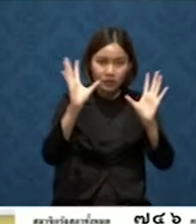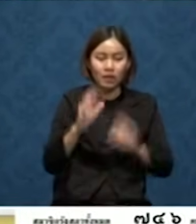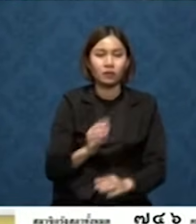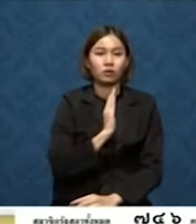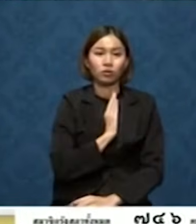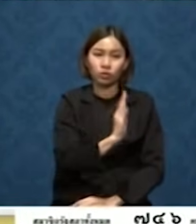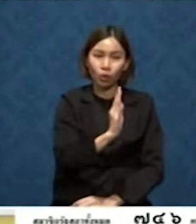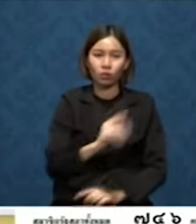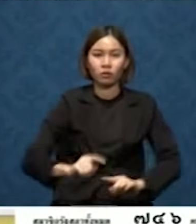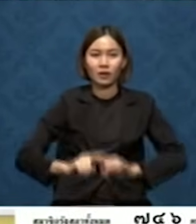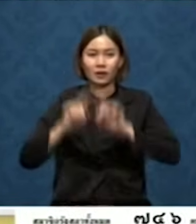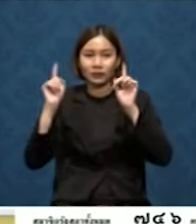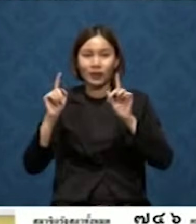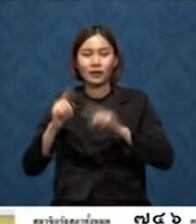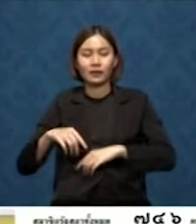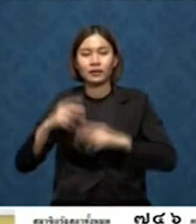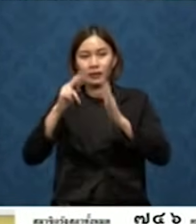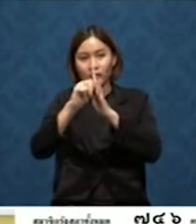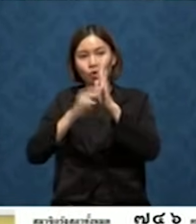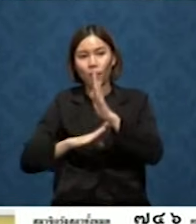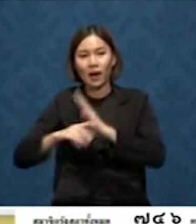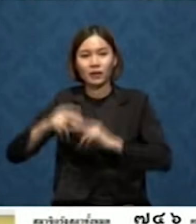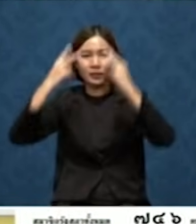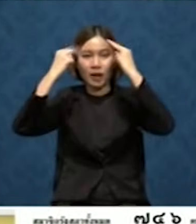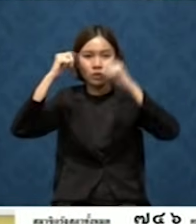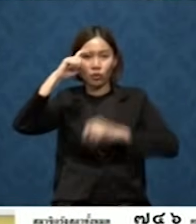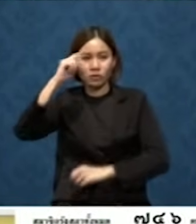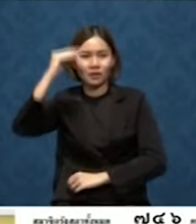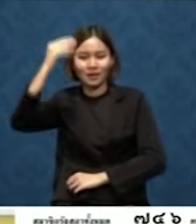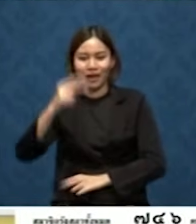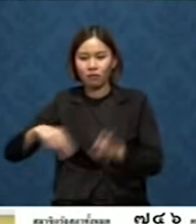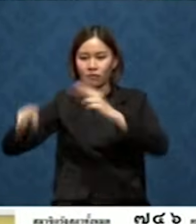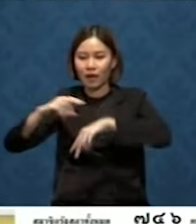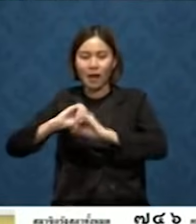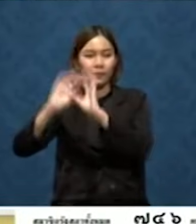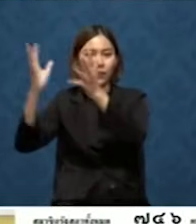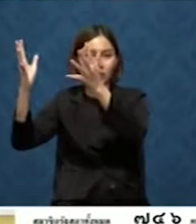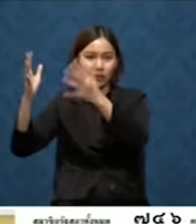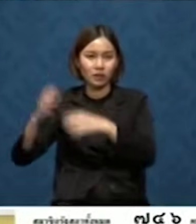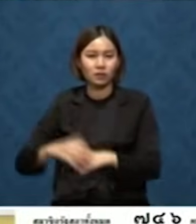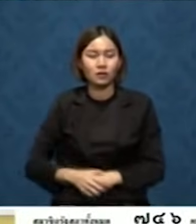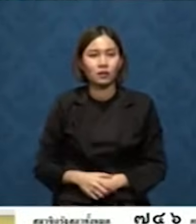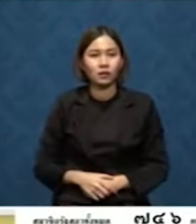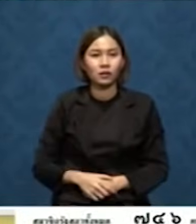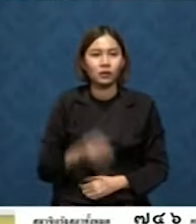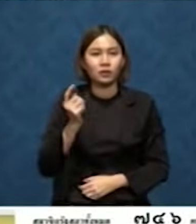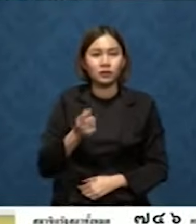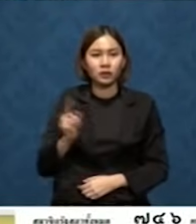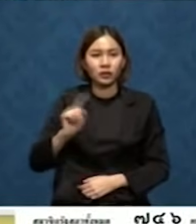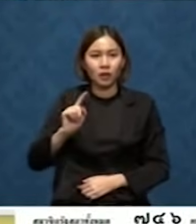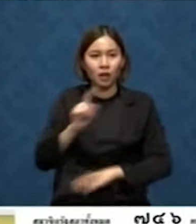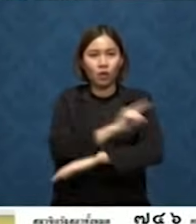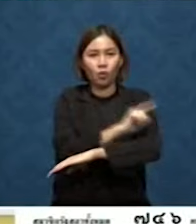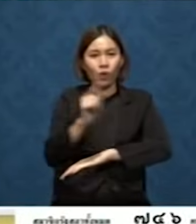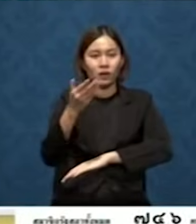แต่นโยบายของนายกเศรษฐานั้นกลับหาความชัดเจนไม่ได้แม้แต่เรื่องเดียวความจริงแล้วในวันที่